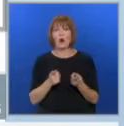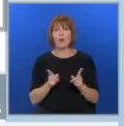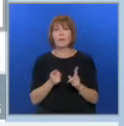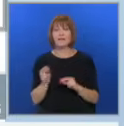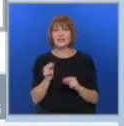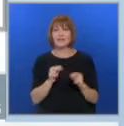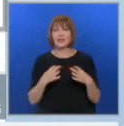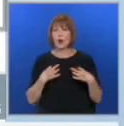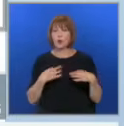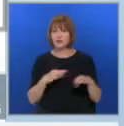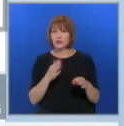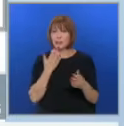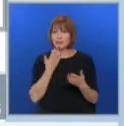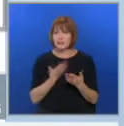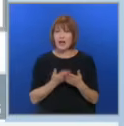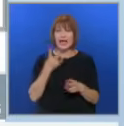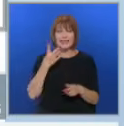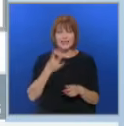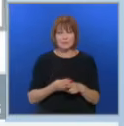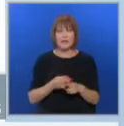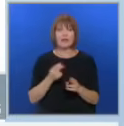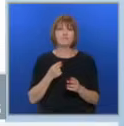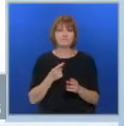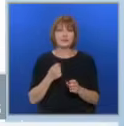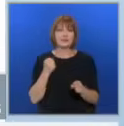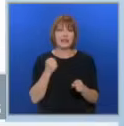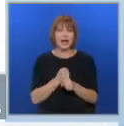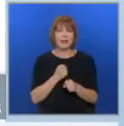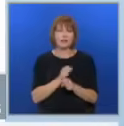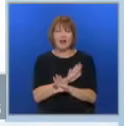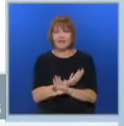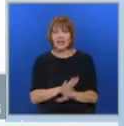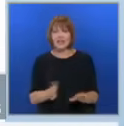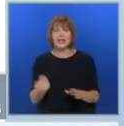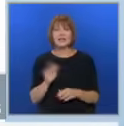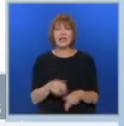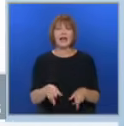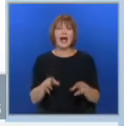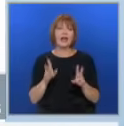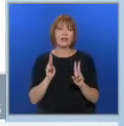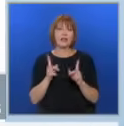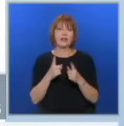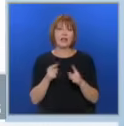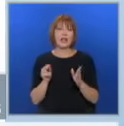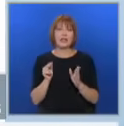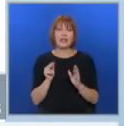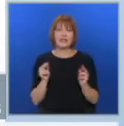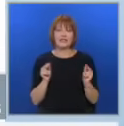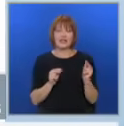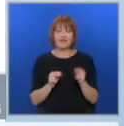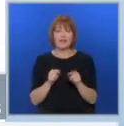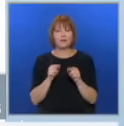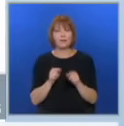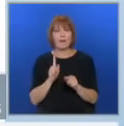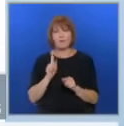чието освобождаване се предлага, спира да изпълнява задълженията си веднага след решението на управителния съвет. Това също може